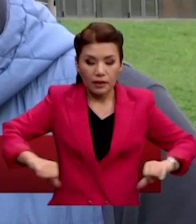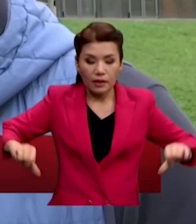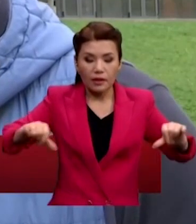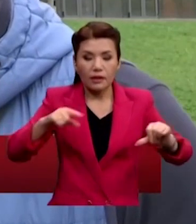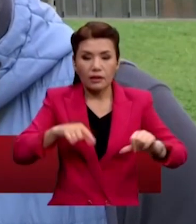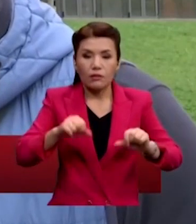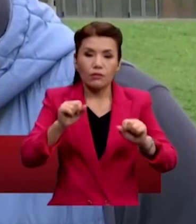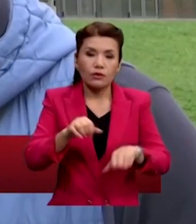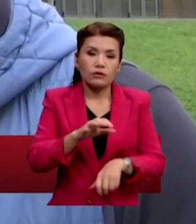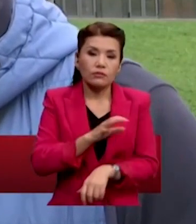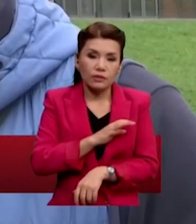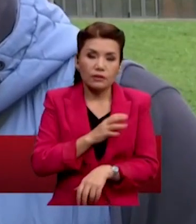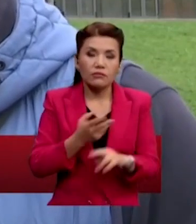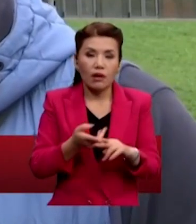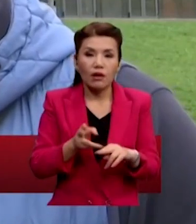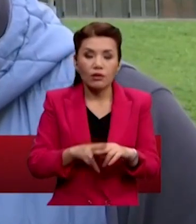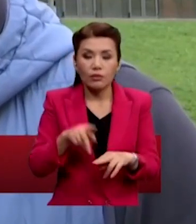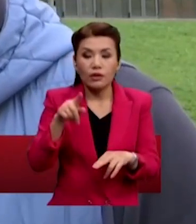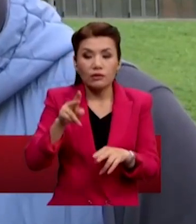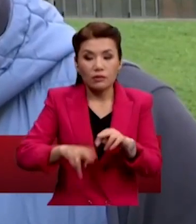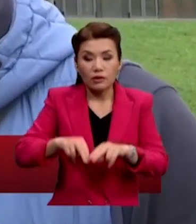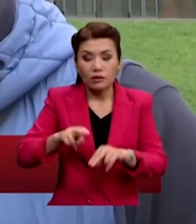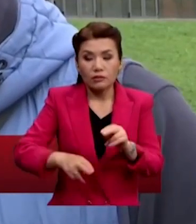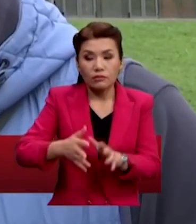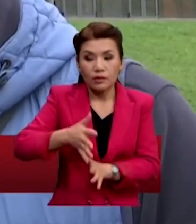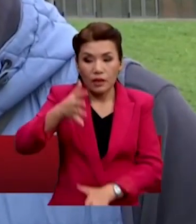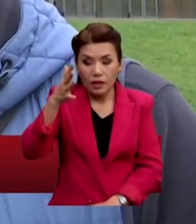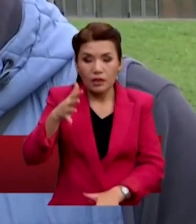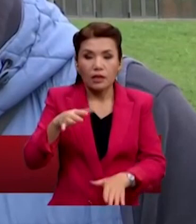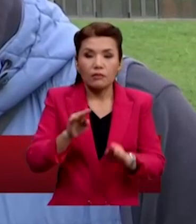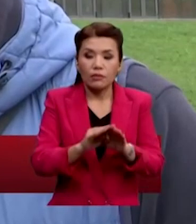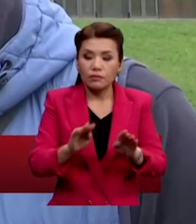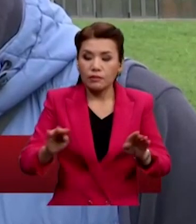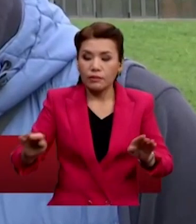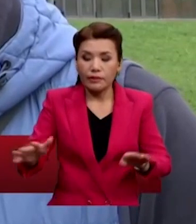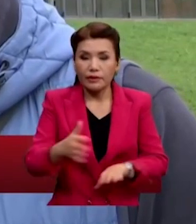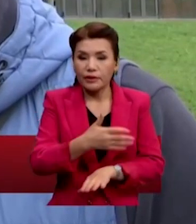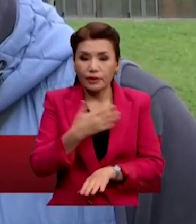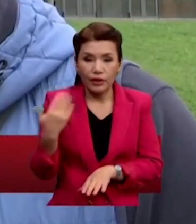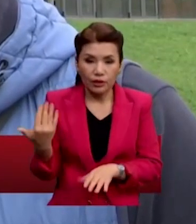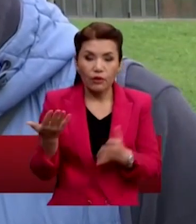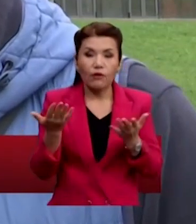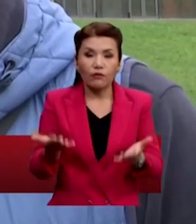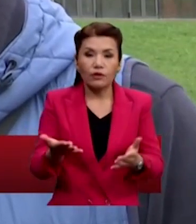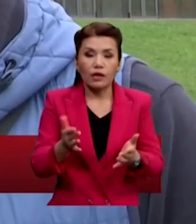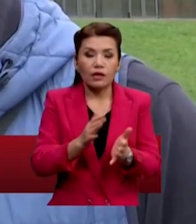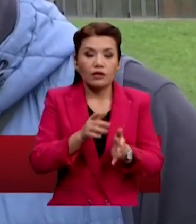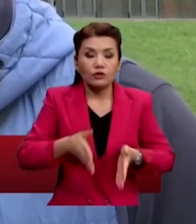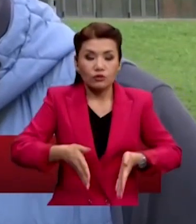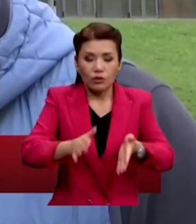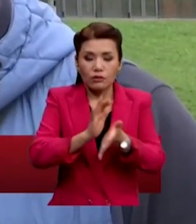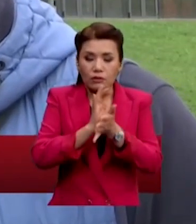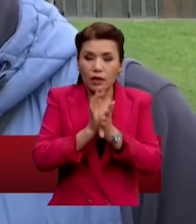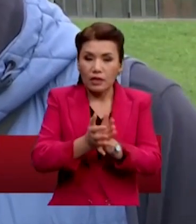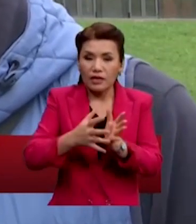па деп те ойлаймыз. Өйткені салынатын тұрғын үй кешенінде көлік тұрағы қарастырылмаған. Жол өте тар. Егер